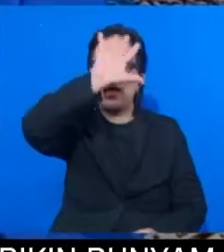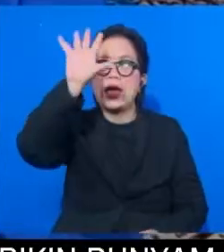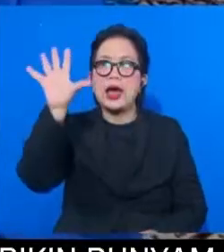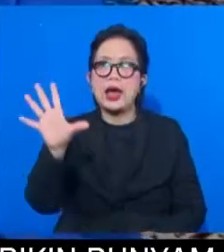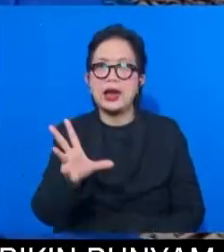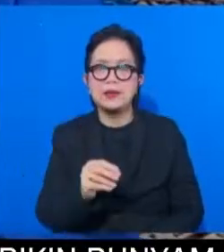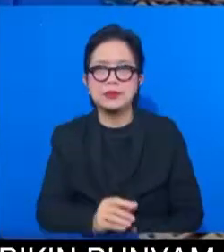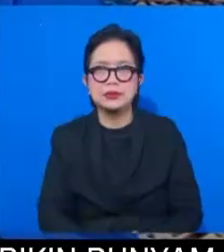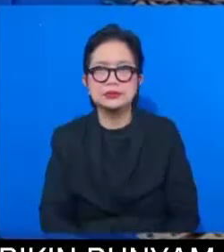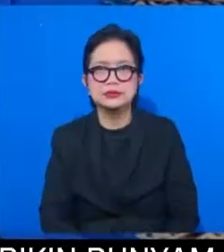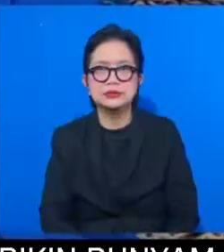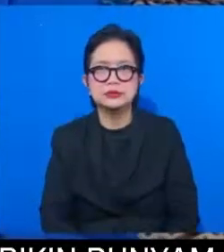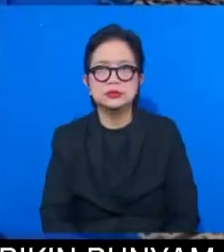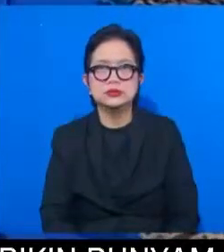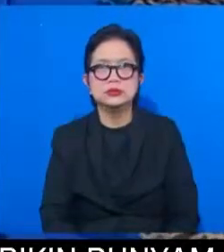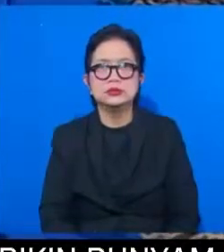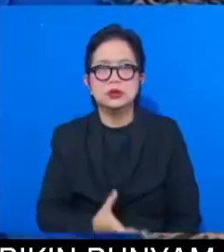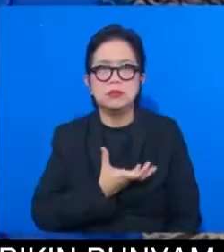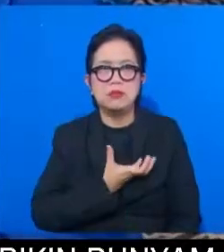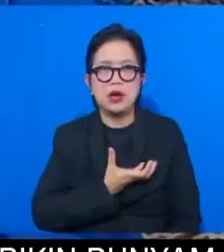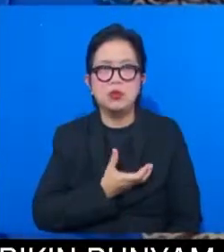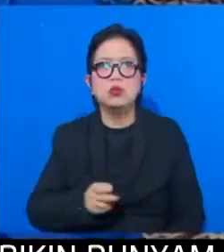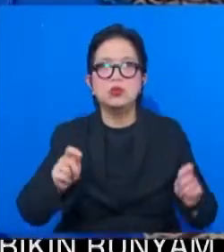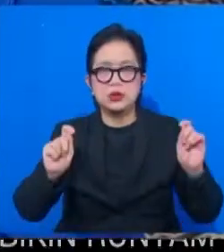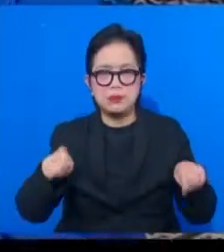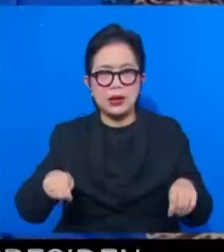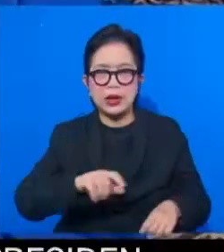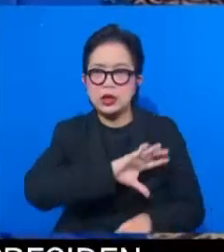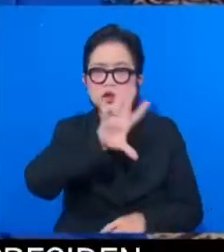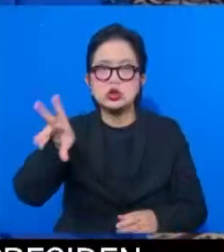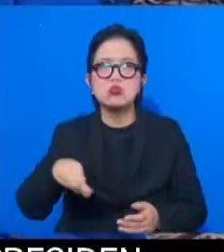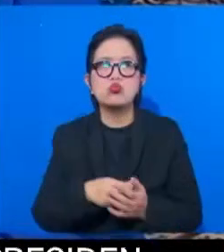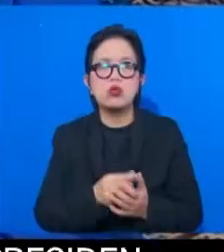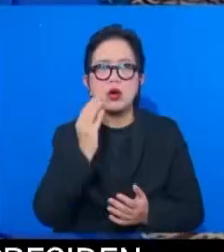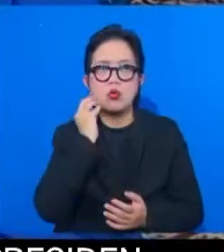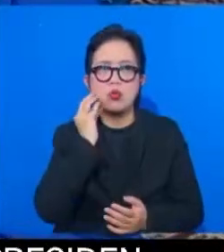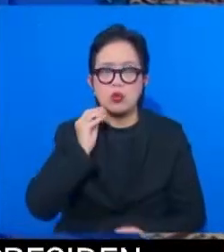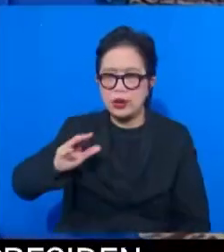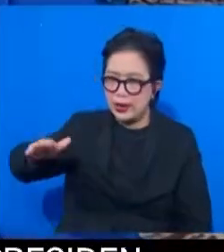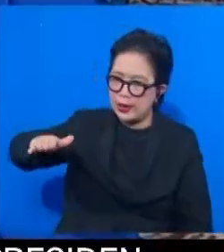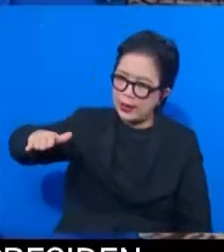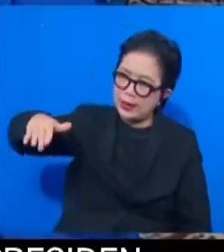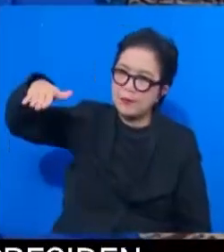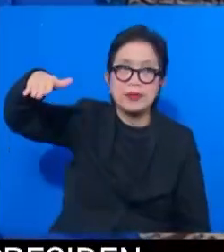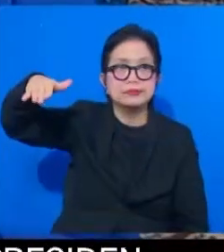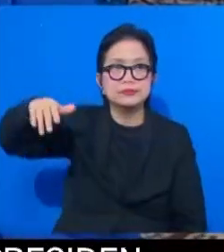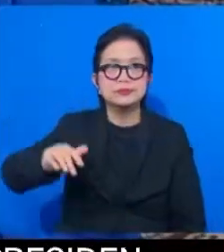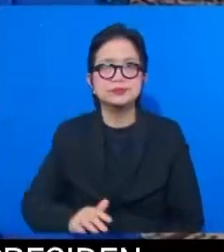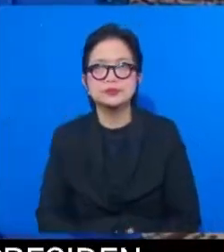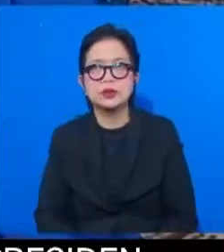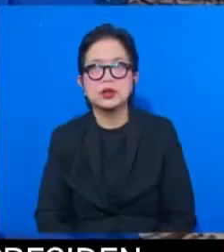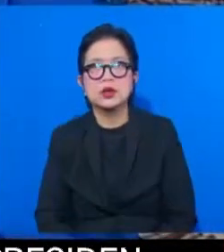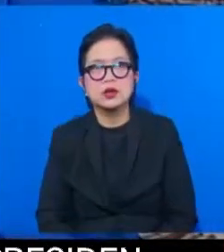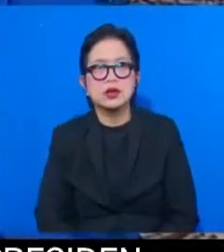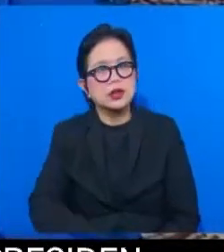Pinginnya batik itu dipakai dari segala macam umur, dari anak-anak sampai orang tua, terus dari acara